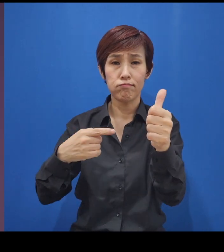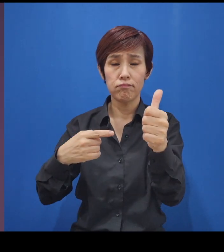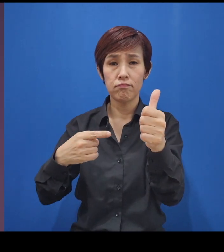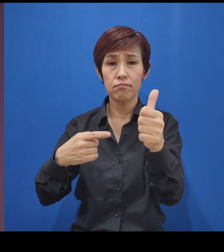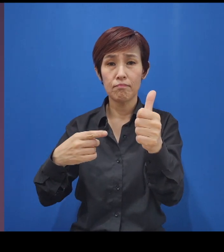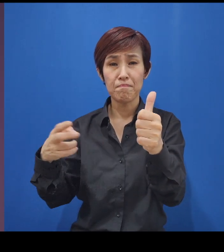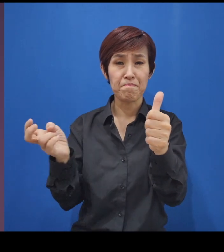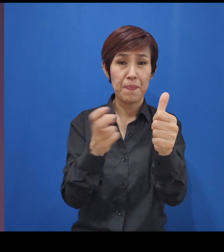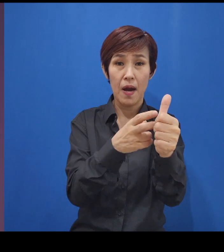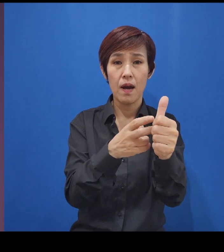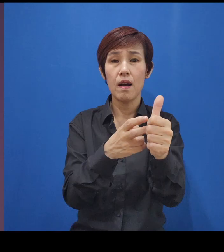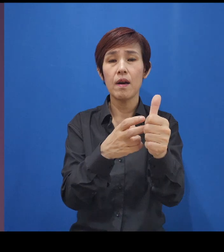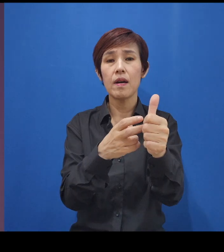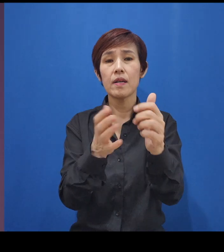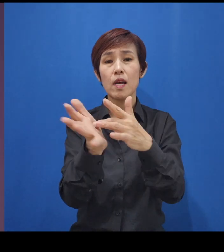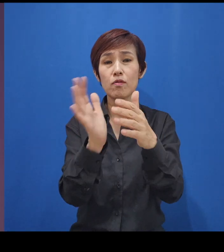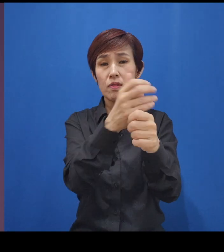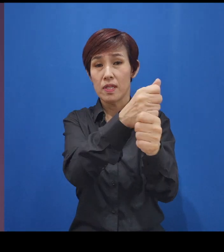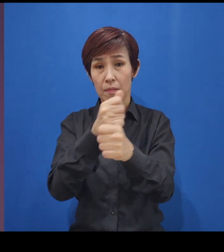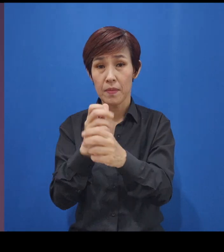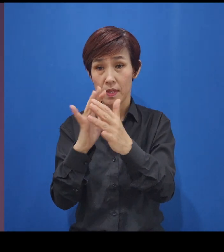자들의 길잡이가 됐대요.